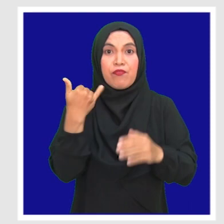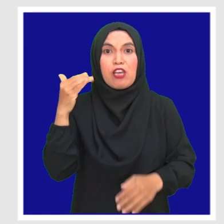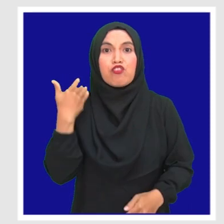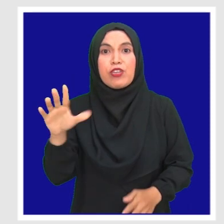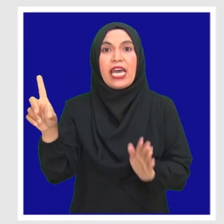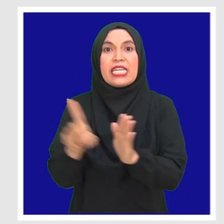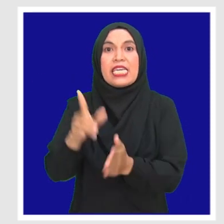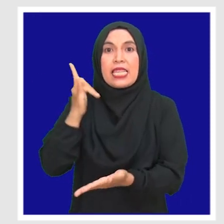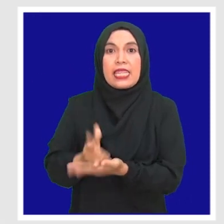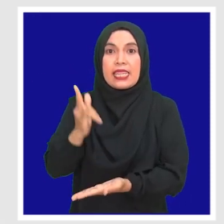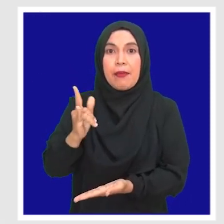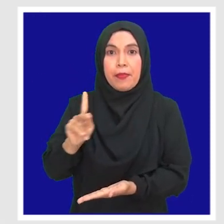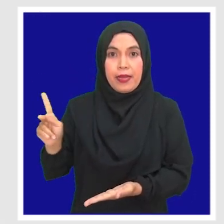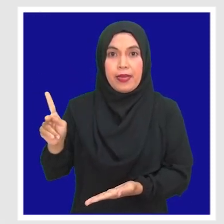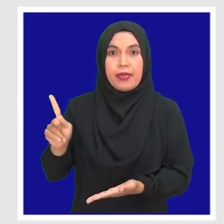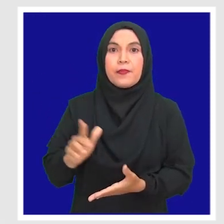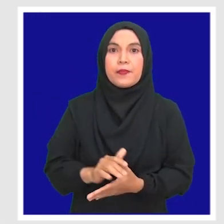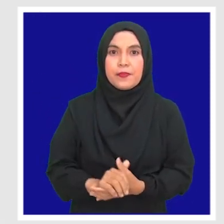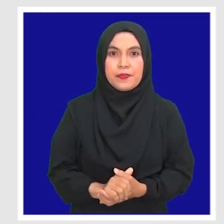ditangtoskeun.